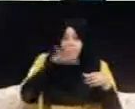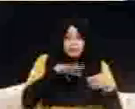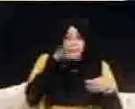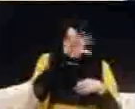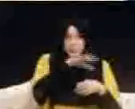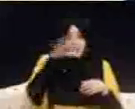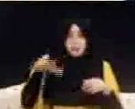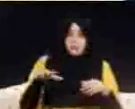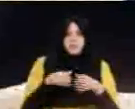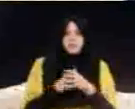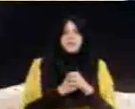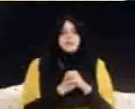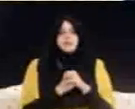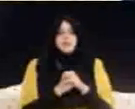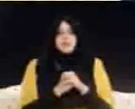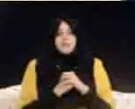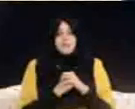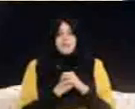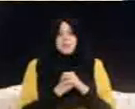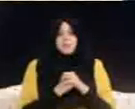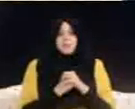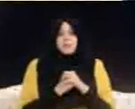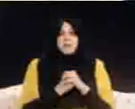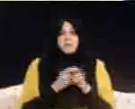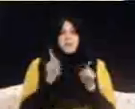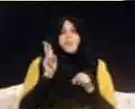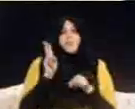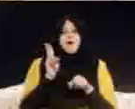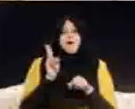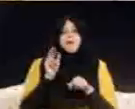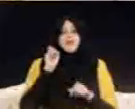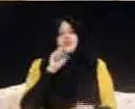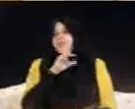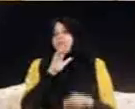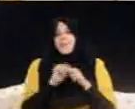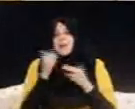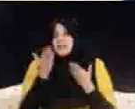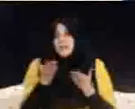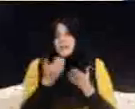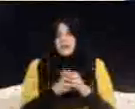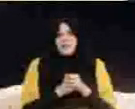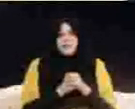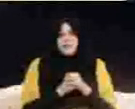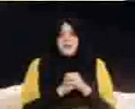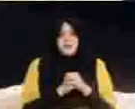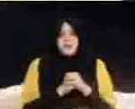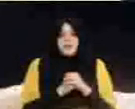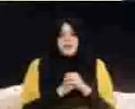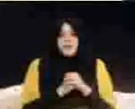وسلم، جمروا أفنيتكم فإن اليهود لا تفعل ذلك، لا تفعل ذلك، فإن هذه الروائح الطيبة تدفع